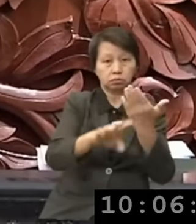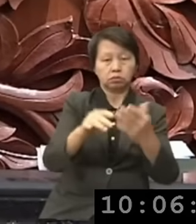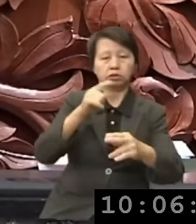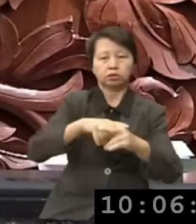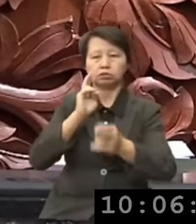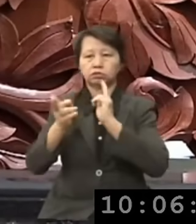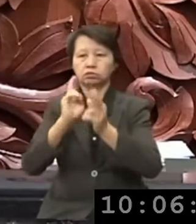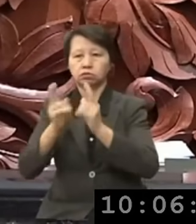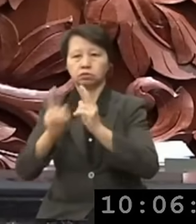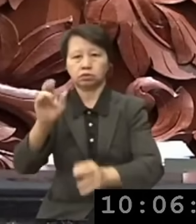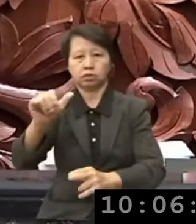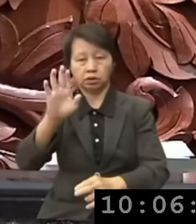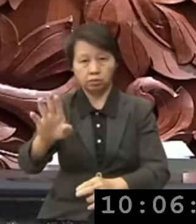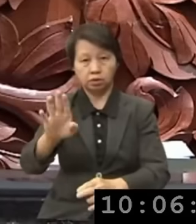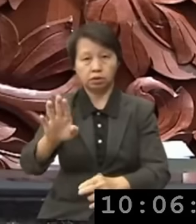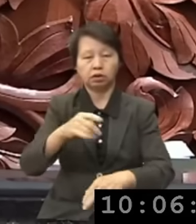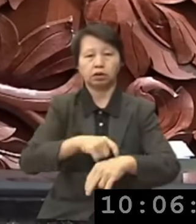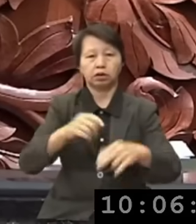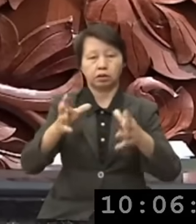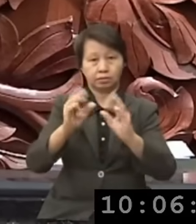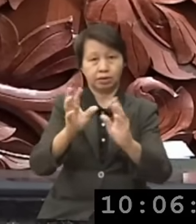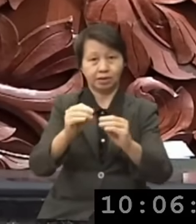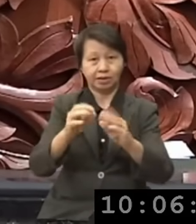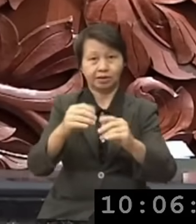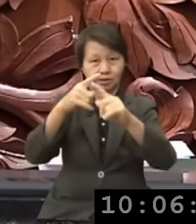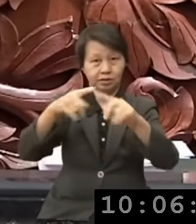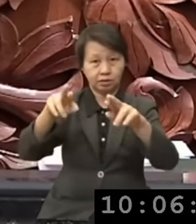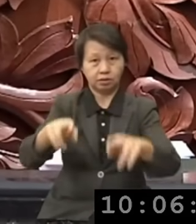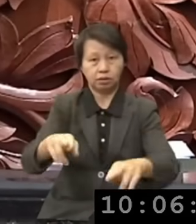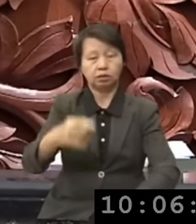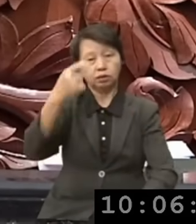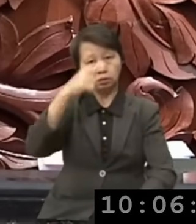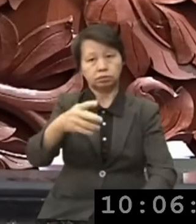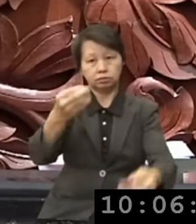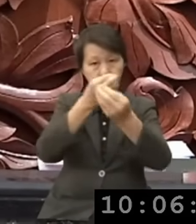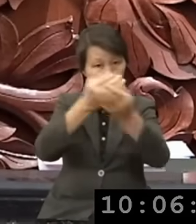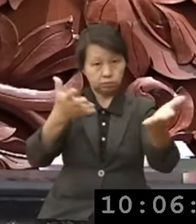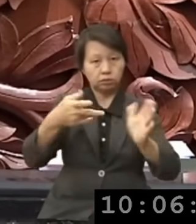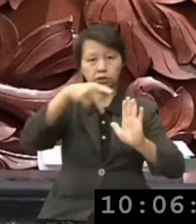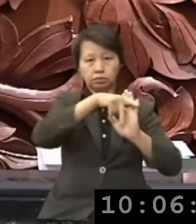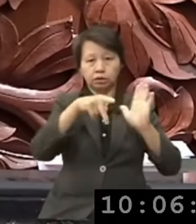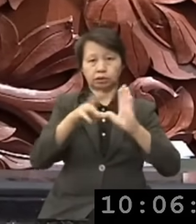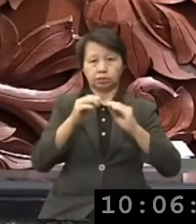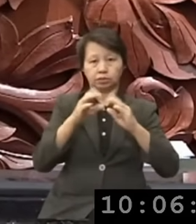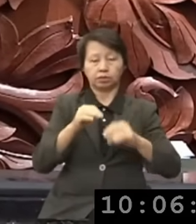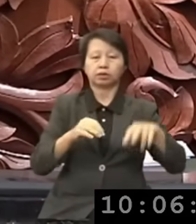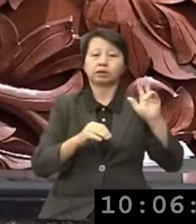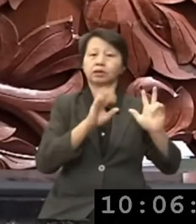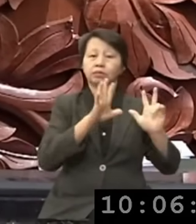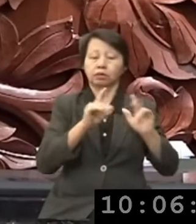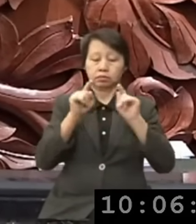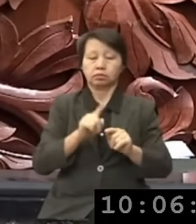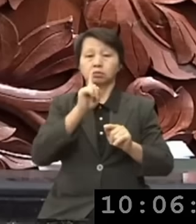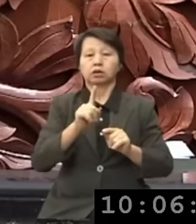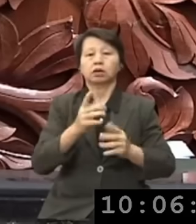ucapan berhormat ketiga sesi persidangan dewan rakyat berlangsung untuk makluman peraturan mesyuarat 351